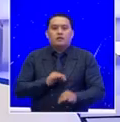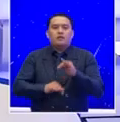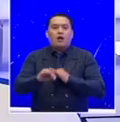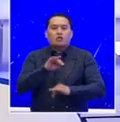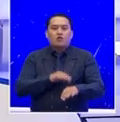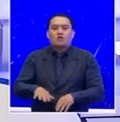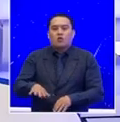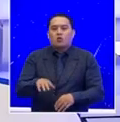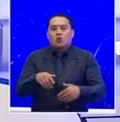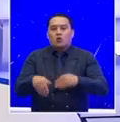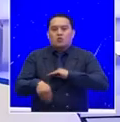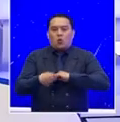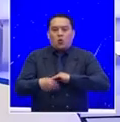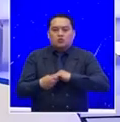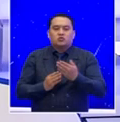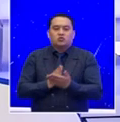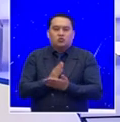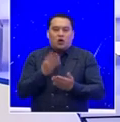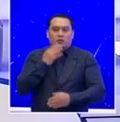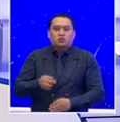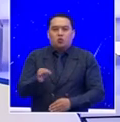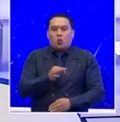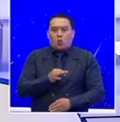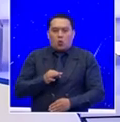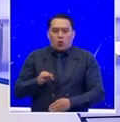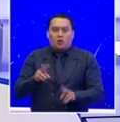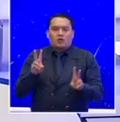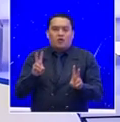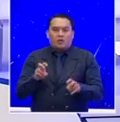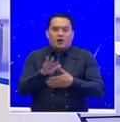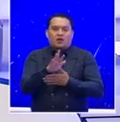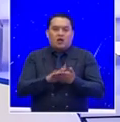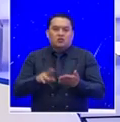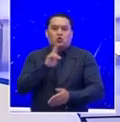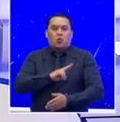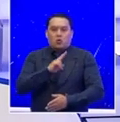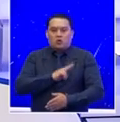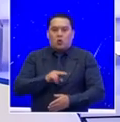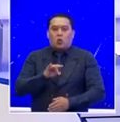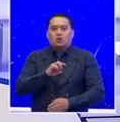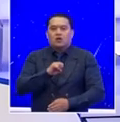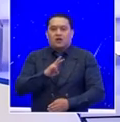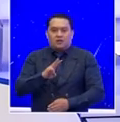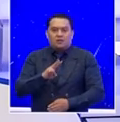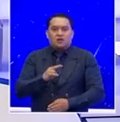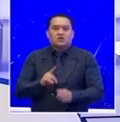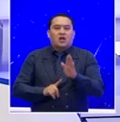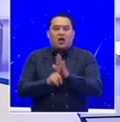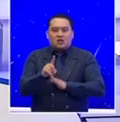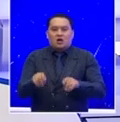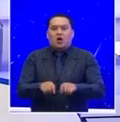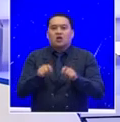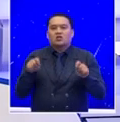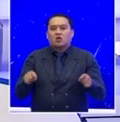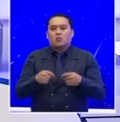Диалоговая площадка антикоррупционной службы Алматинской области «Антикор» продолжает свою работу в режиме онлайн. С начала ее